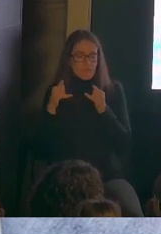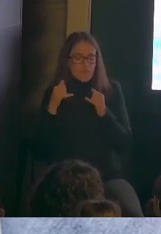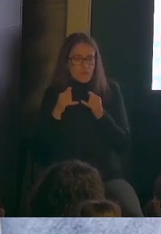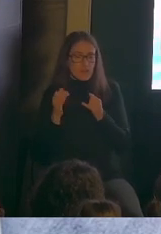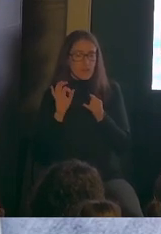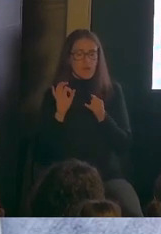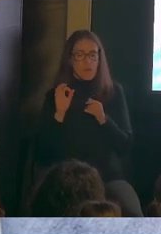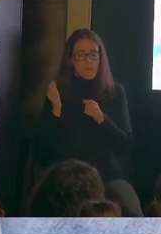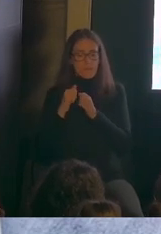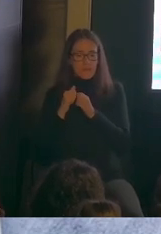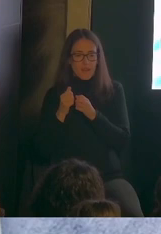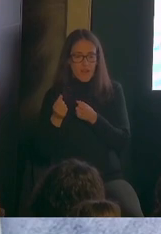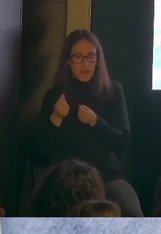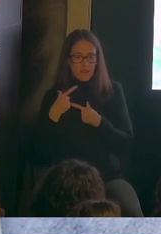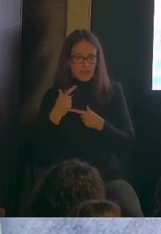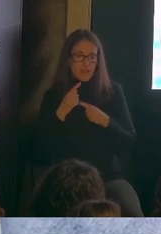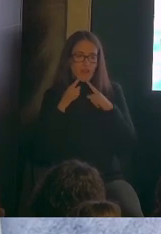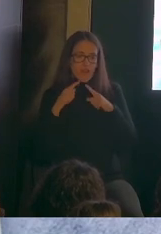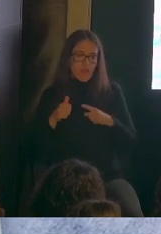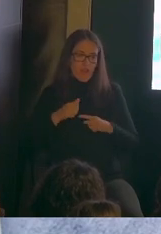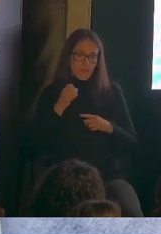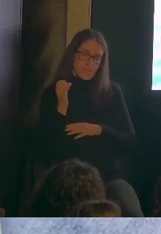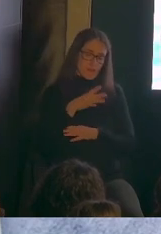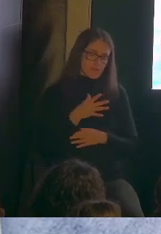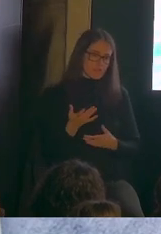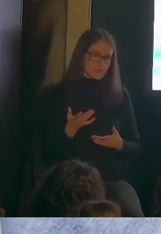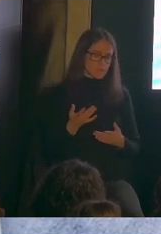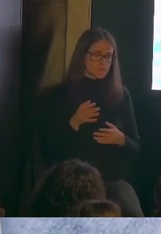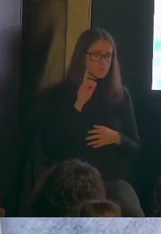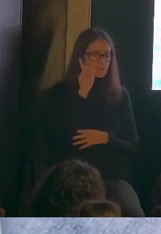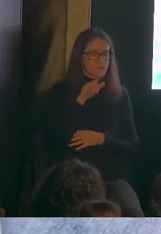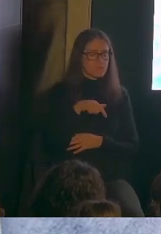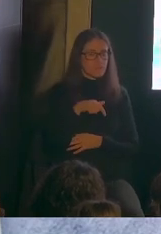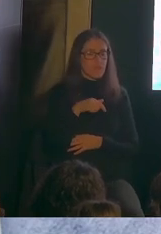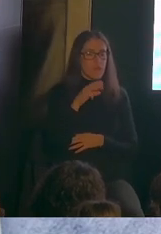no és exactament el mateix. Els polialcohols,